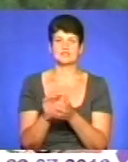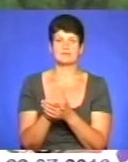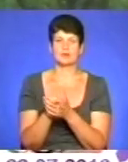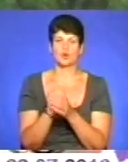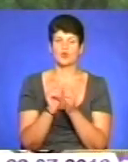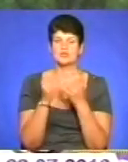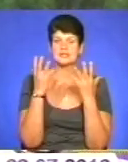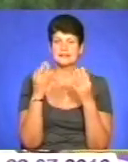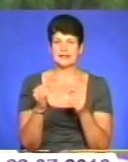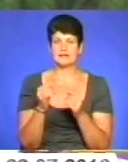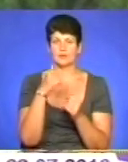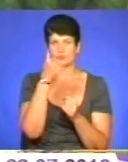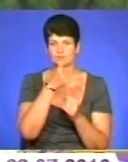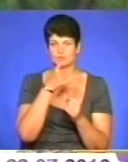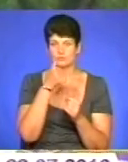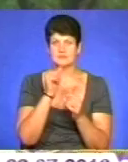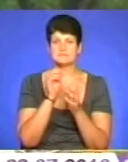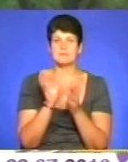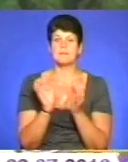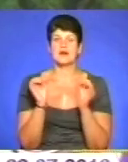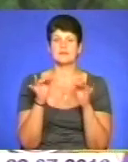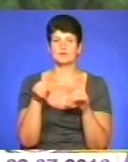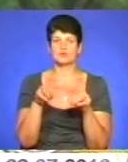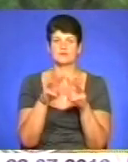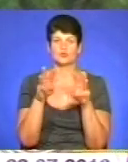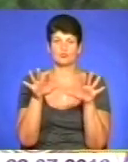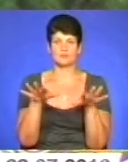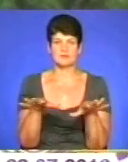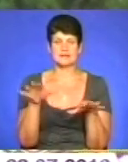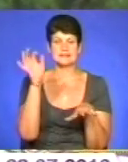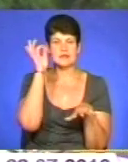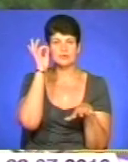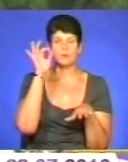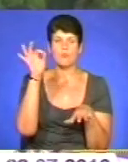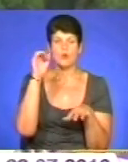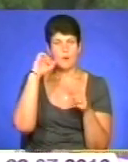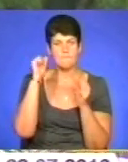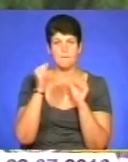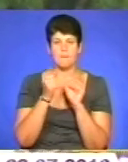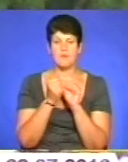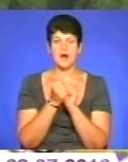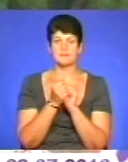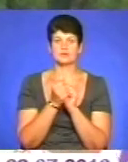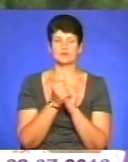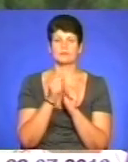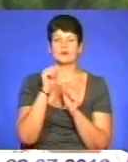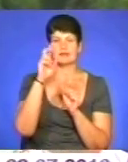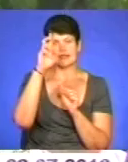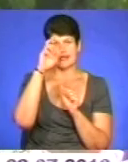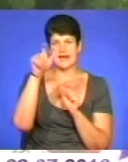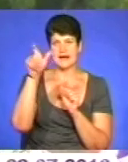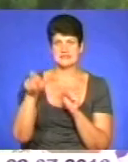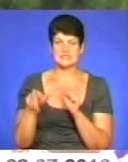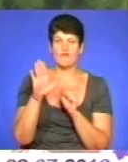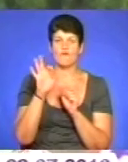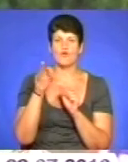року ми збираємося на цьому святому місті, де символічно задуємо про пам'ять святого рівноапостольного князя Володимира і про